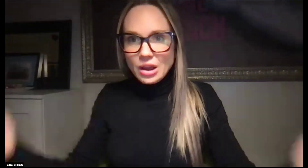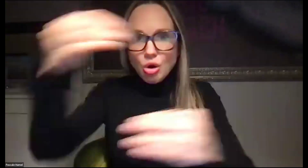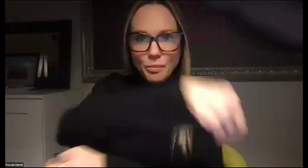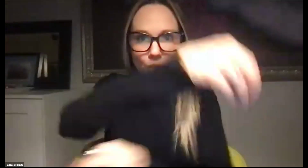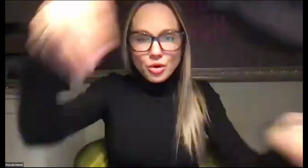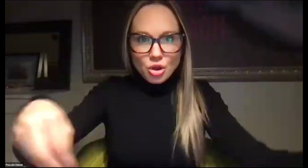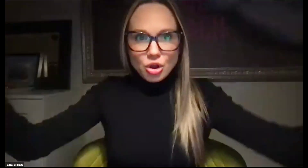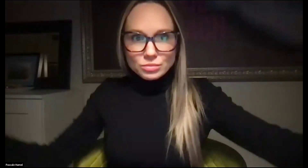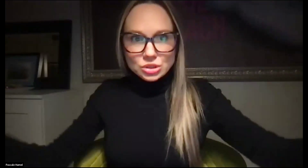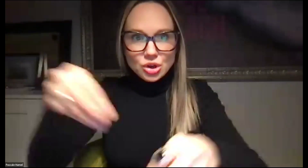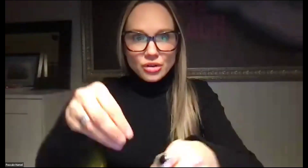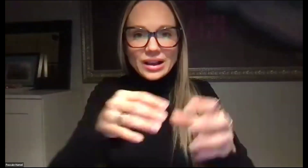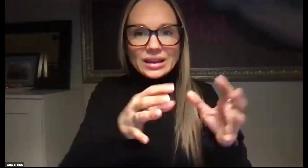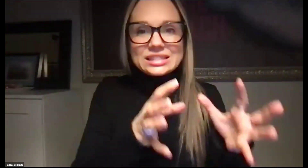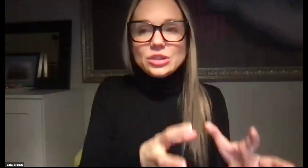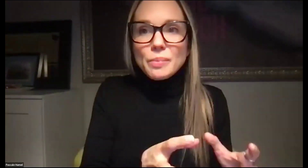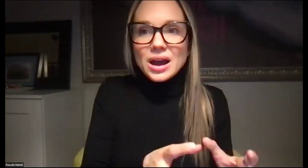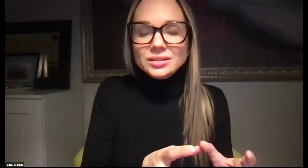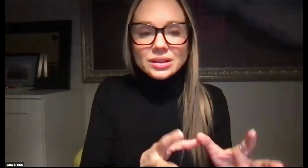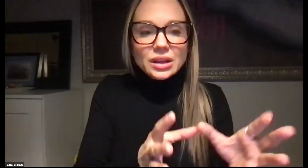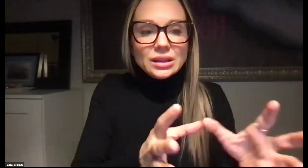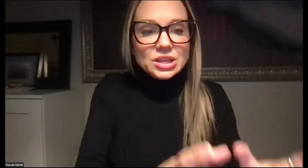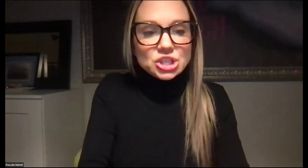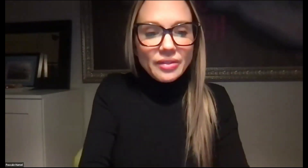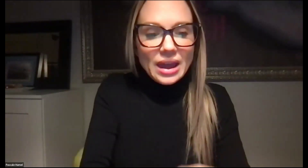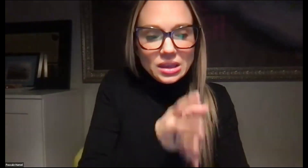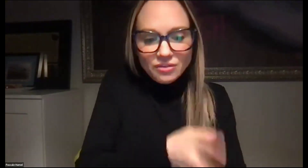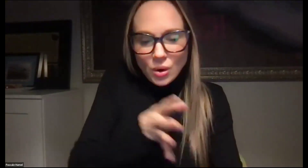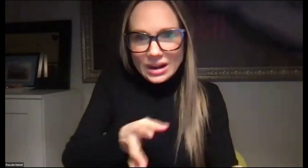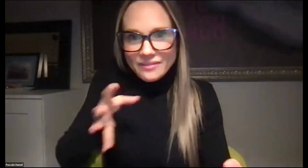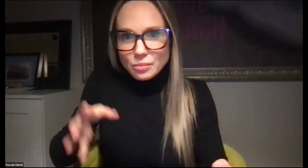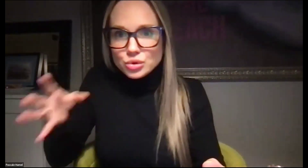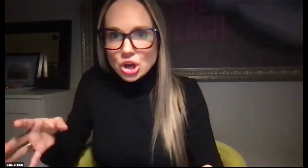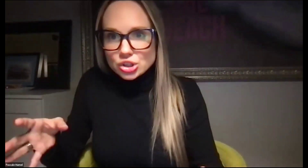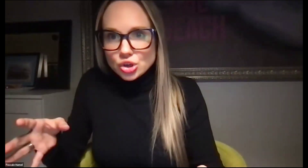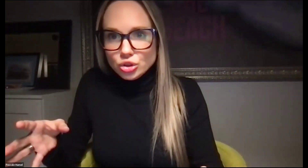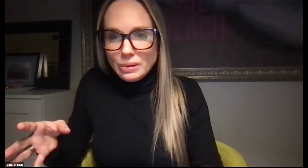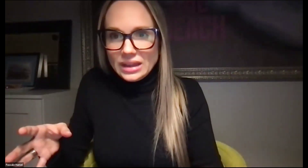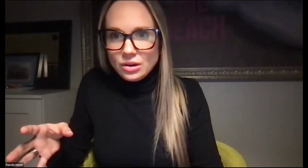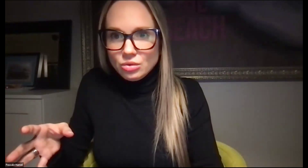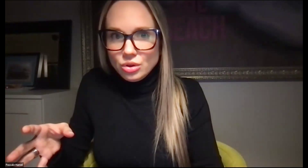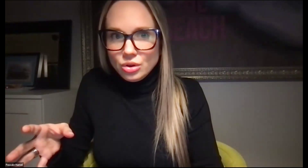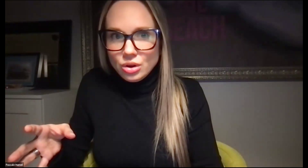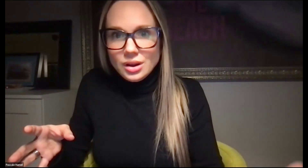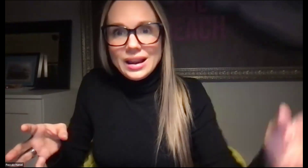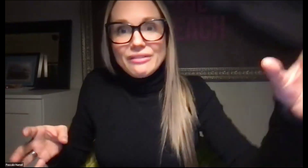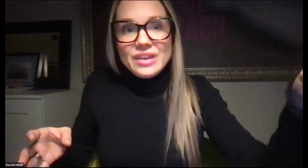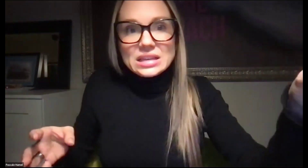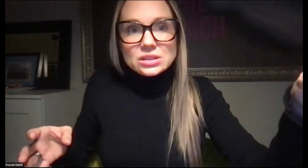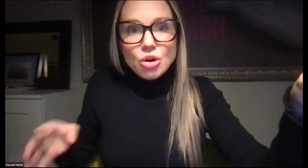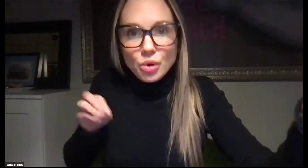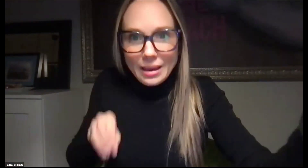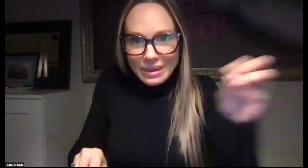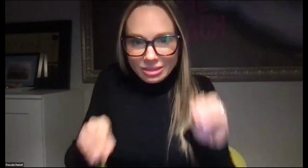OK? Fait qu'on peut, comme ça, fait que c'est de prendre des chandails qui vont aller avec plusieurs sortes de pantalons.